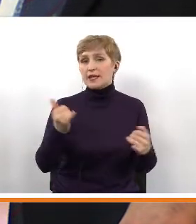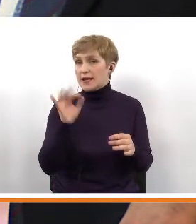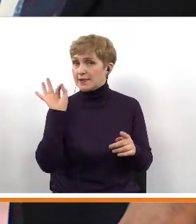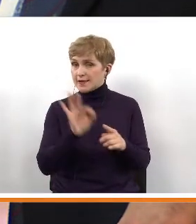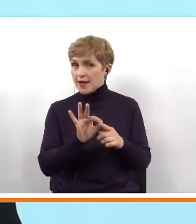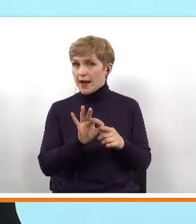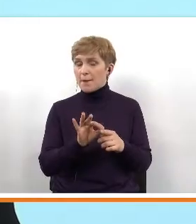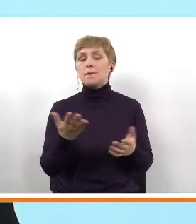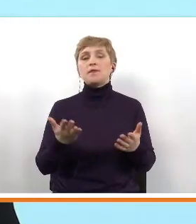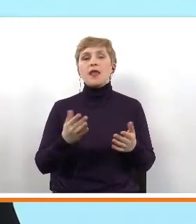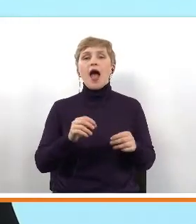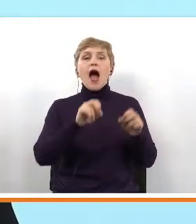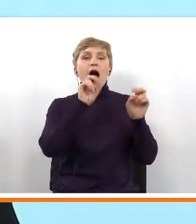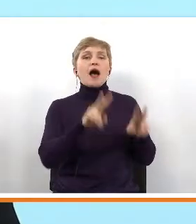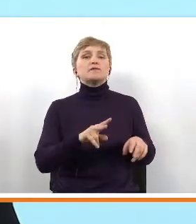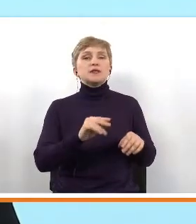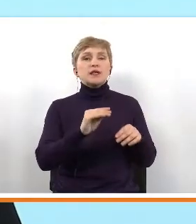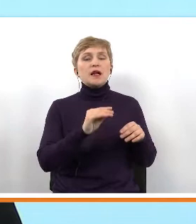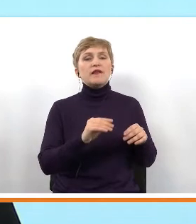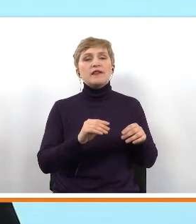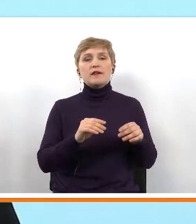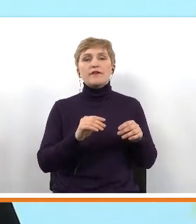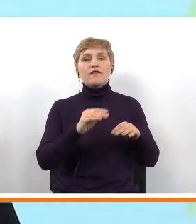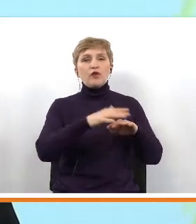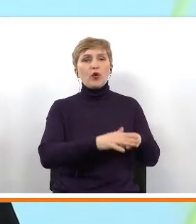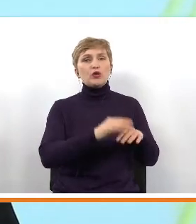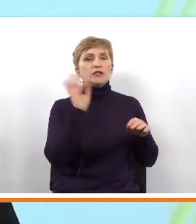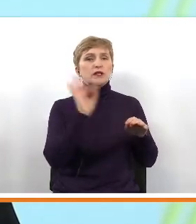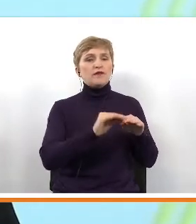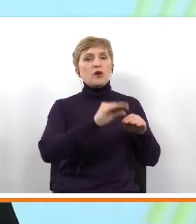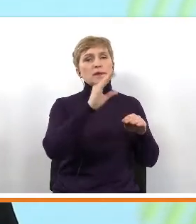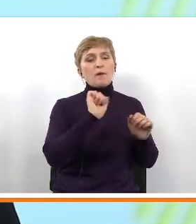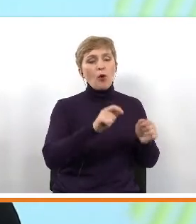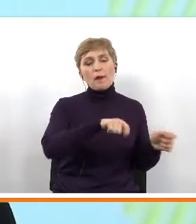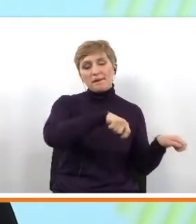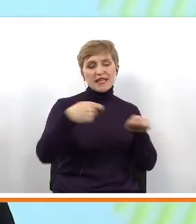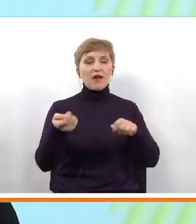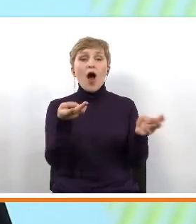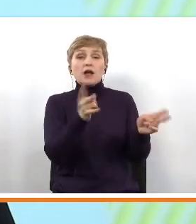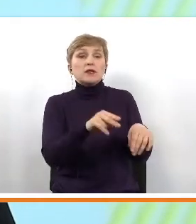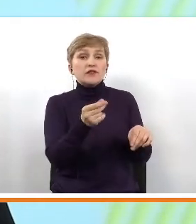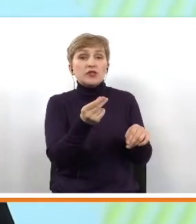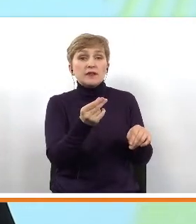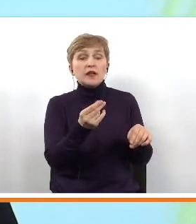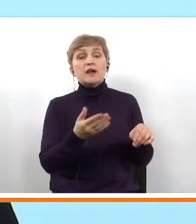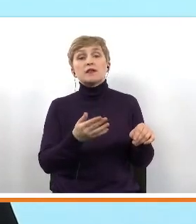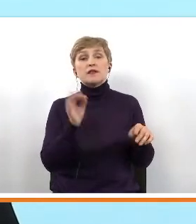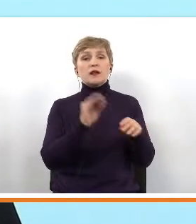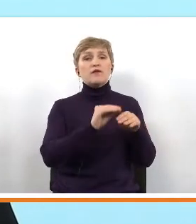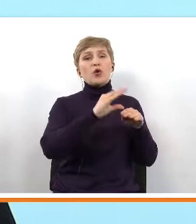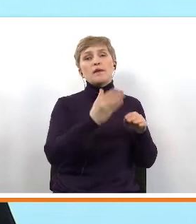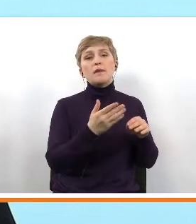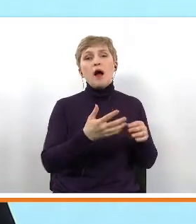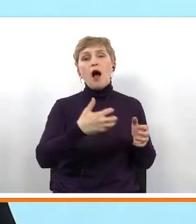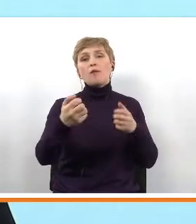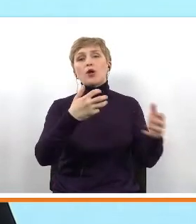а специализированный фонд целевого капитала мог бы передавать оставшиеся средства целевого капитала